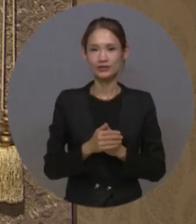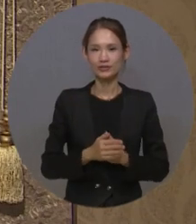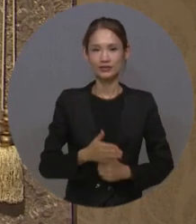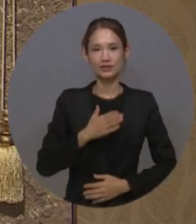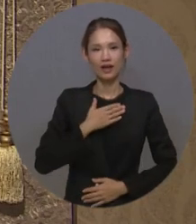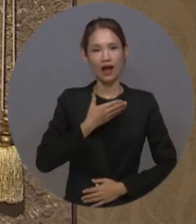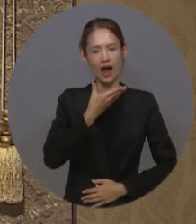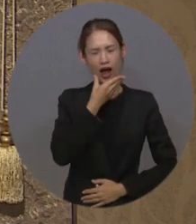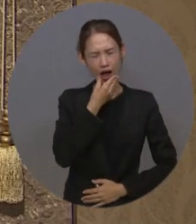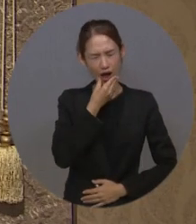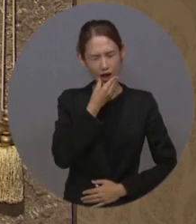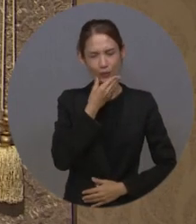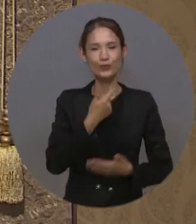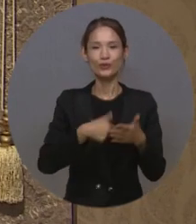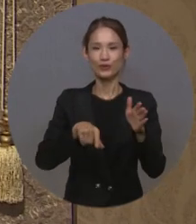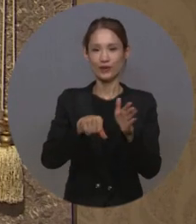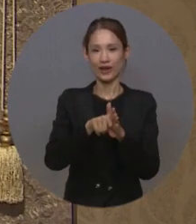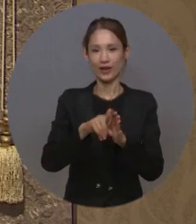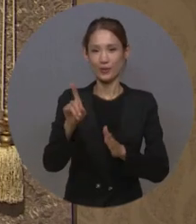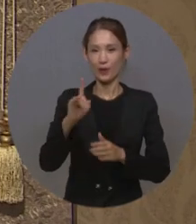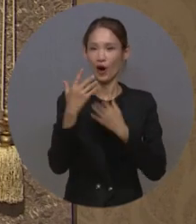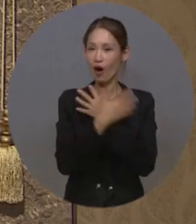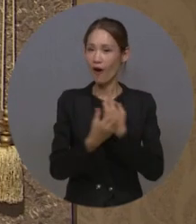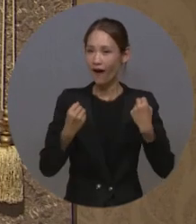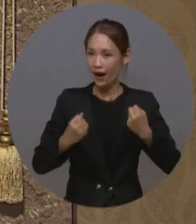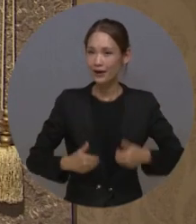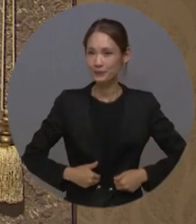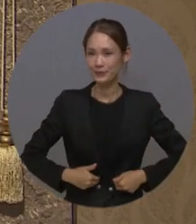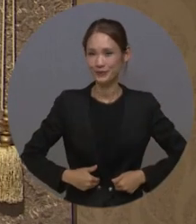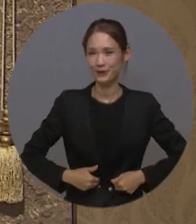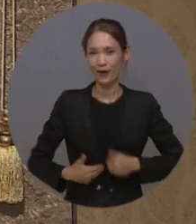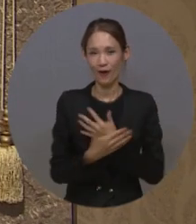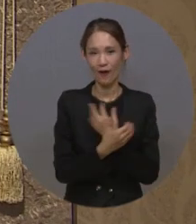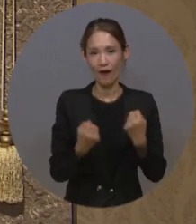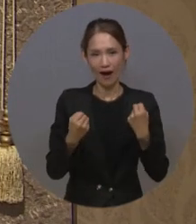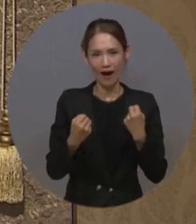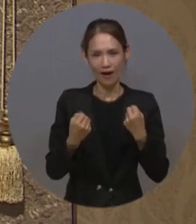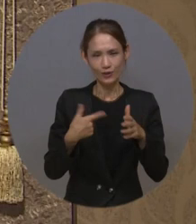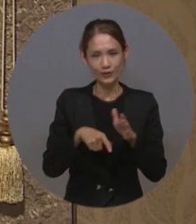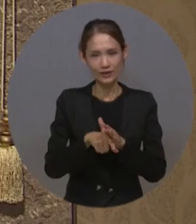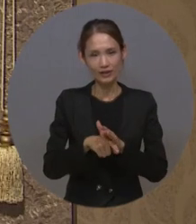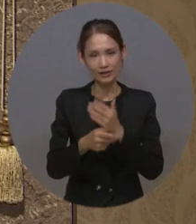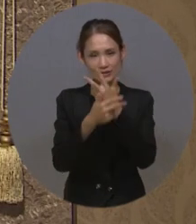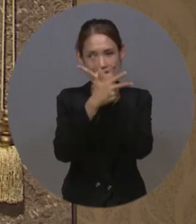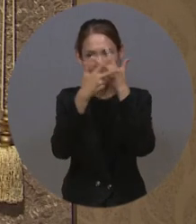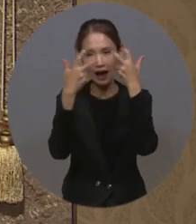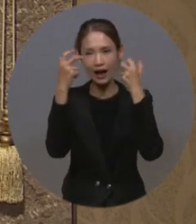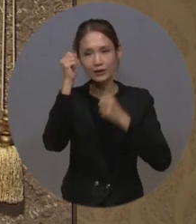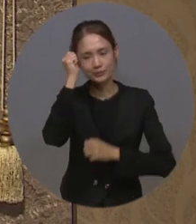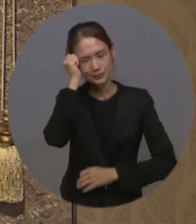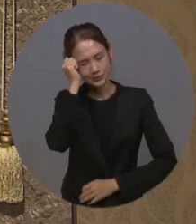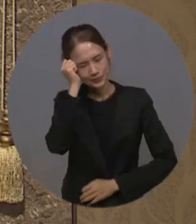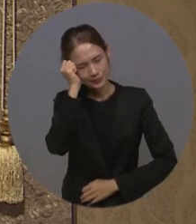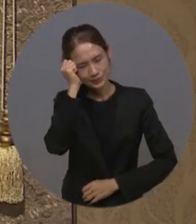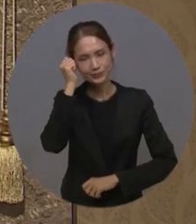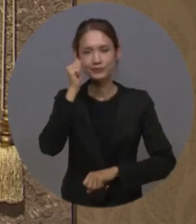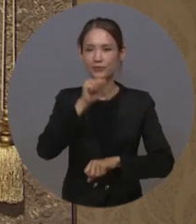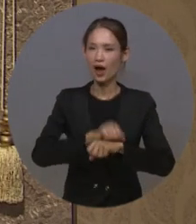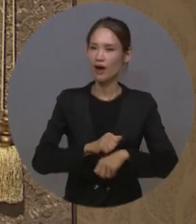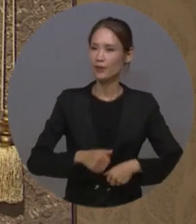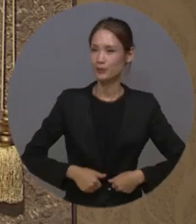행복하기 위해서는 건강해야 하잖아요. 건강하려면 잠을 잘 자야 됩니다. 잠을 잘